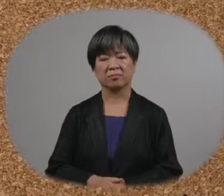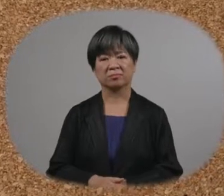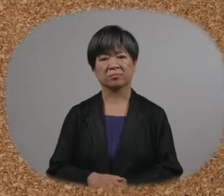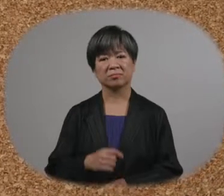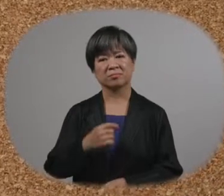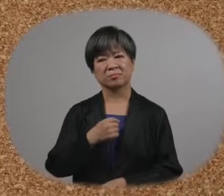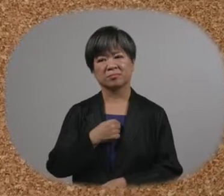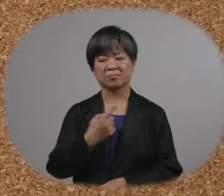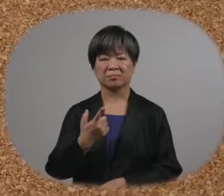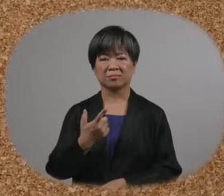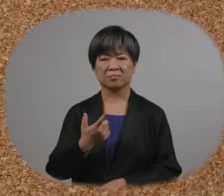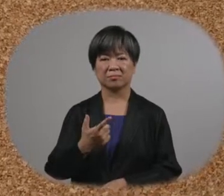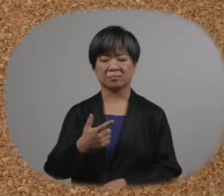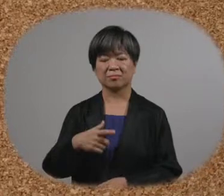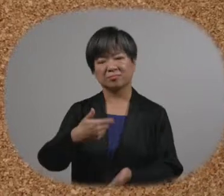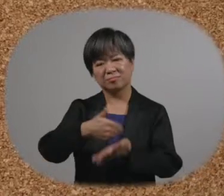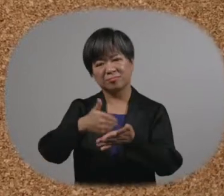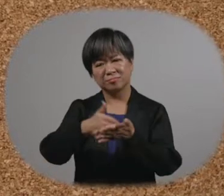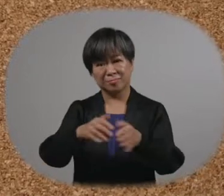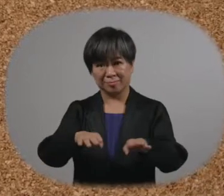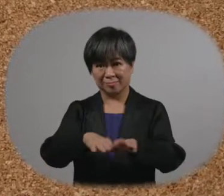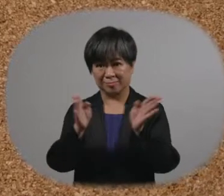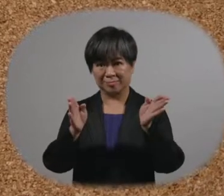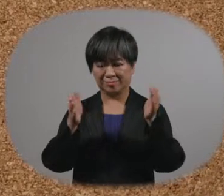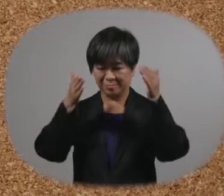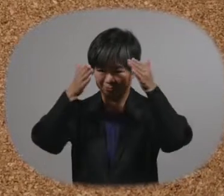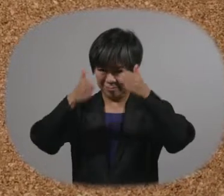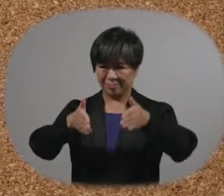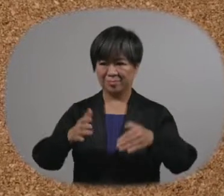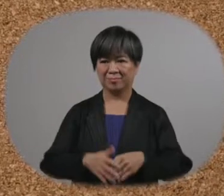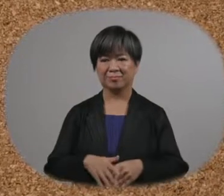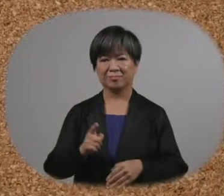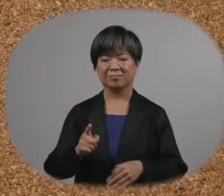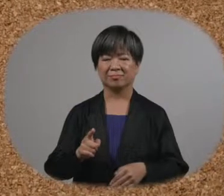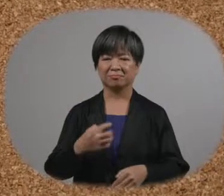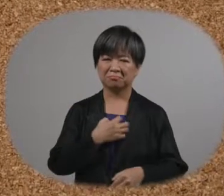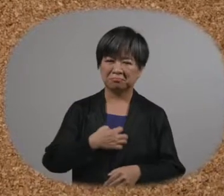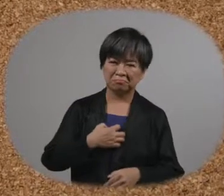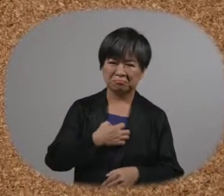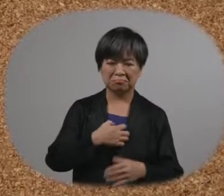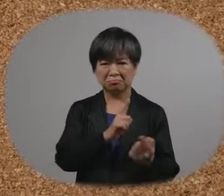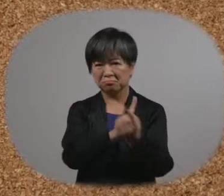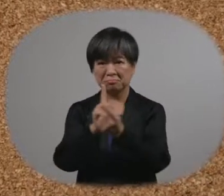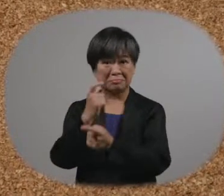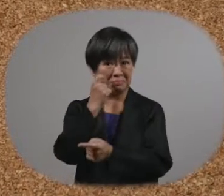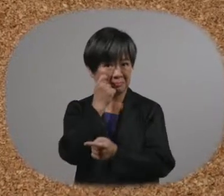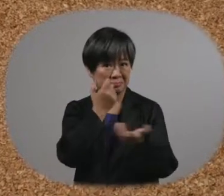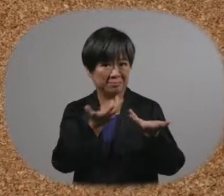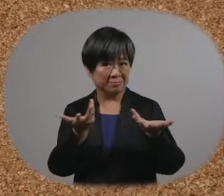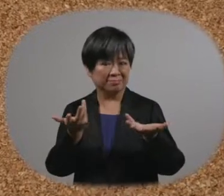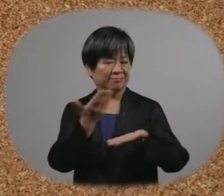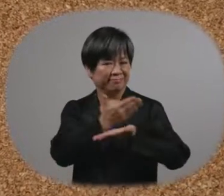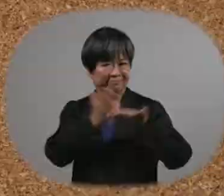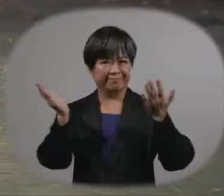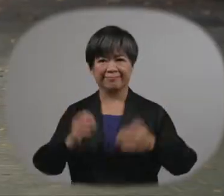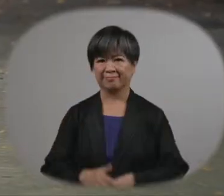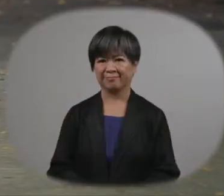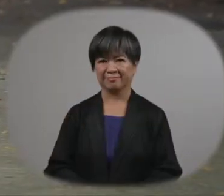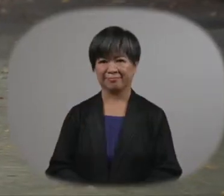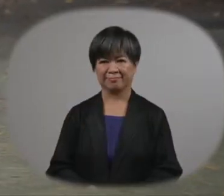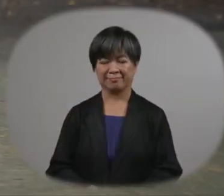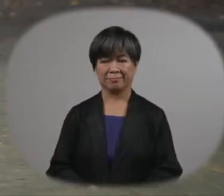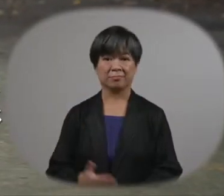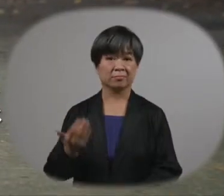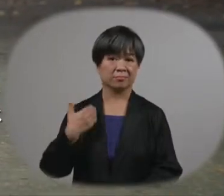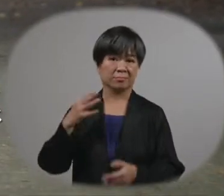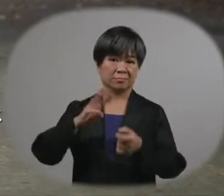我当我拿起画笔的时候画图，然后那些不愉快或是遇到困难的事情都能迎刃而解。高三